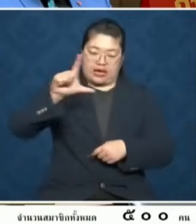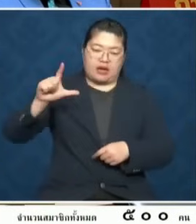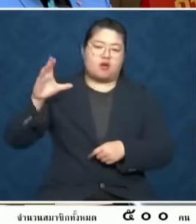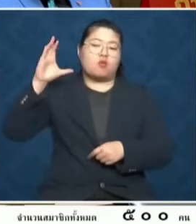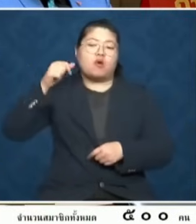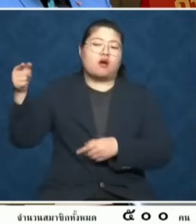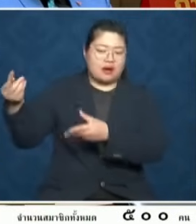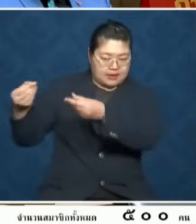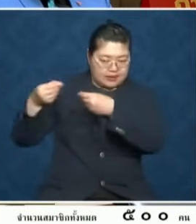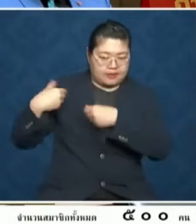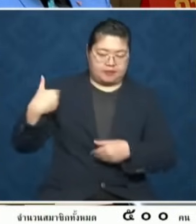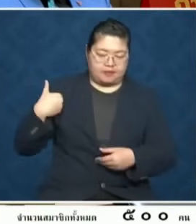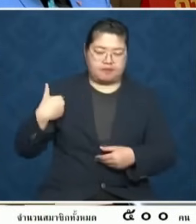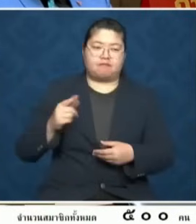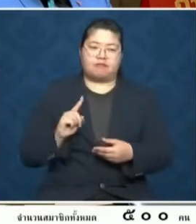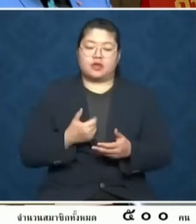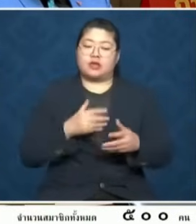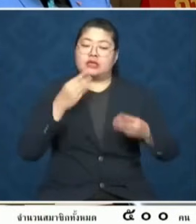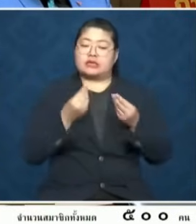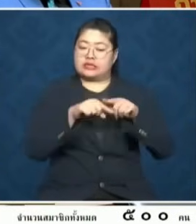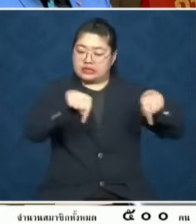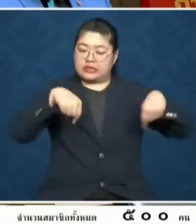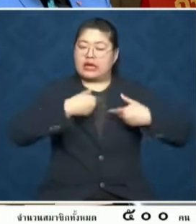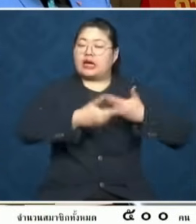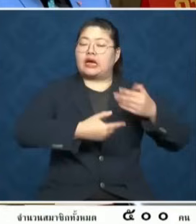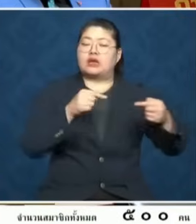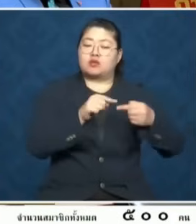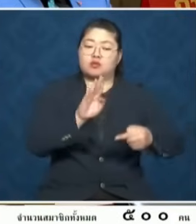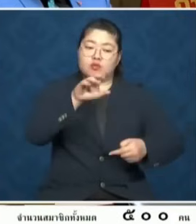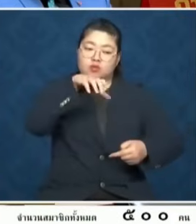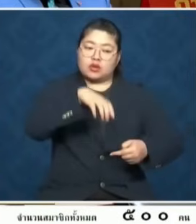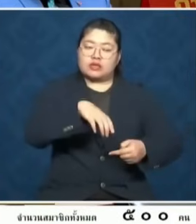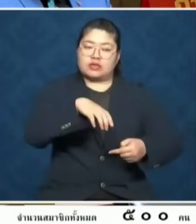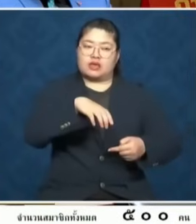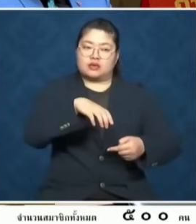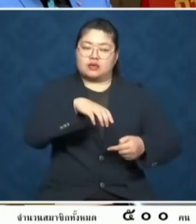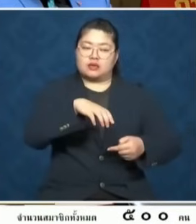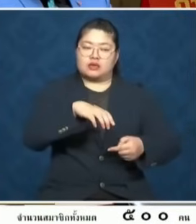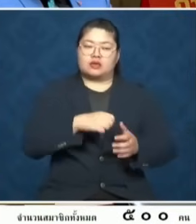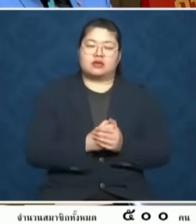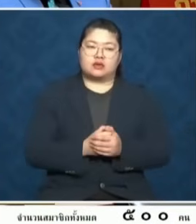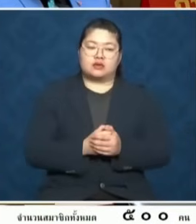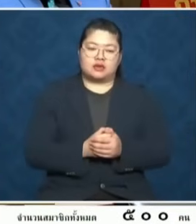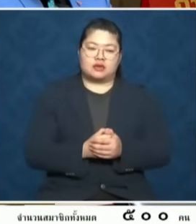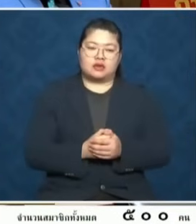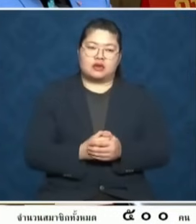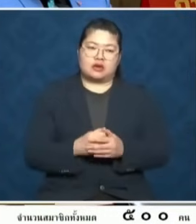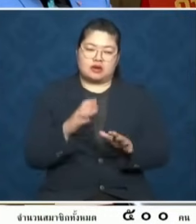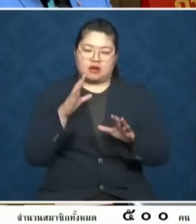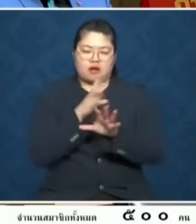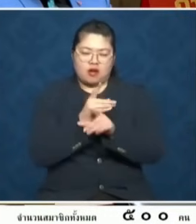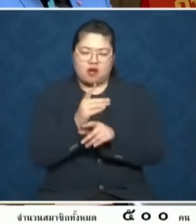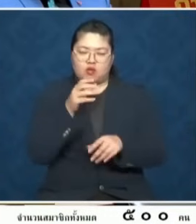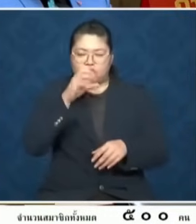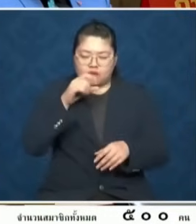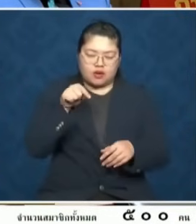เองในซึ่งเป็นการขายที่ดินให้กับบริษัทในเครือธุรกิจเจ้าสัวเครื่องดื่มแอลกอฮอล์เจ้าใหญ่ราย